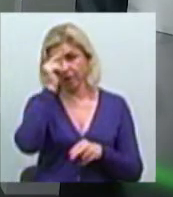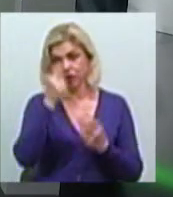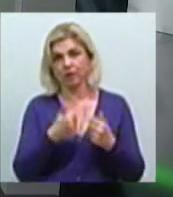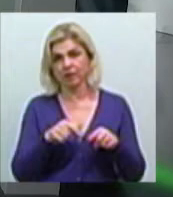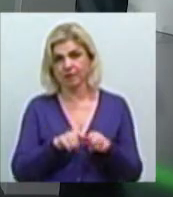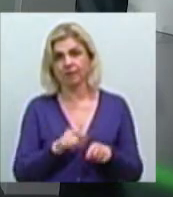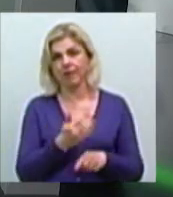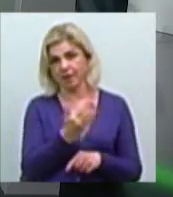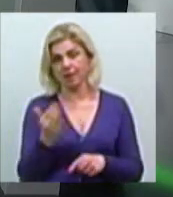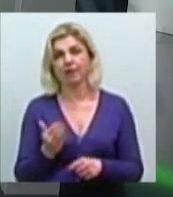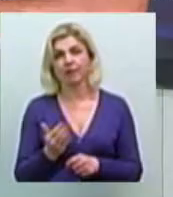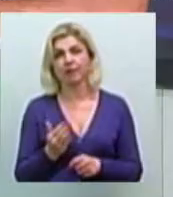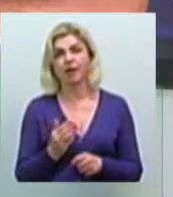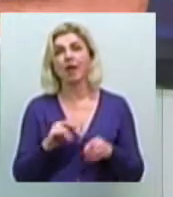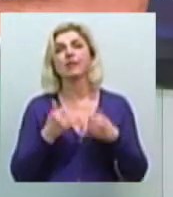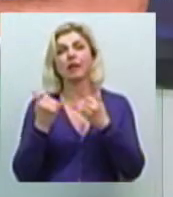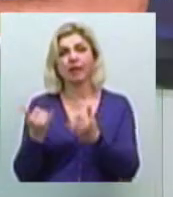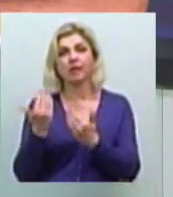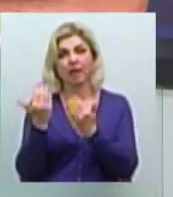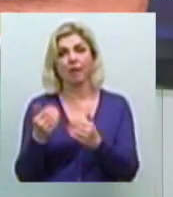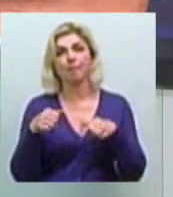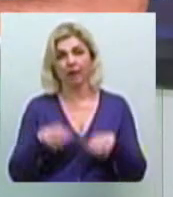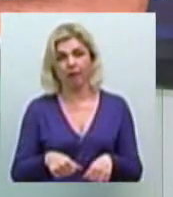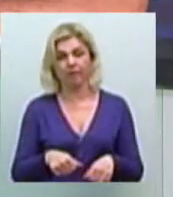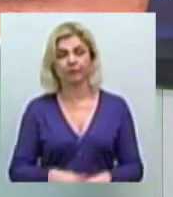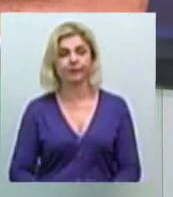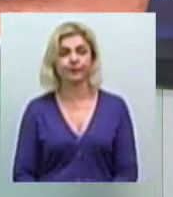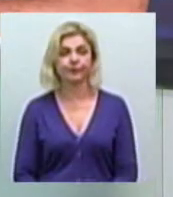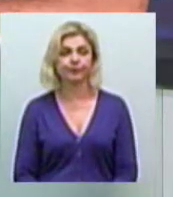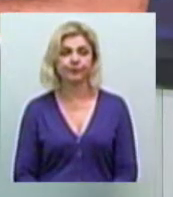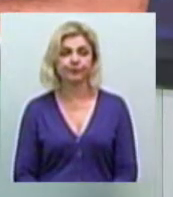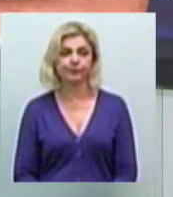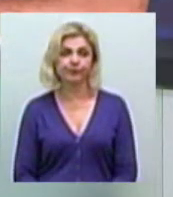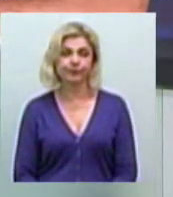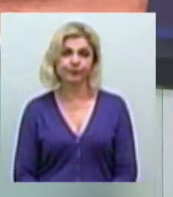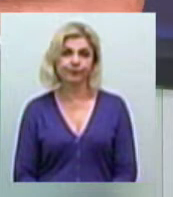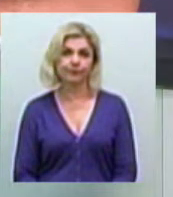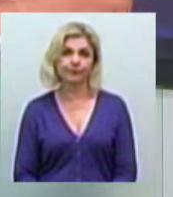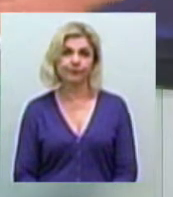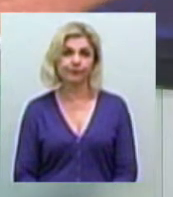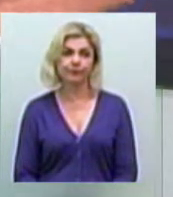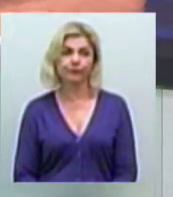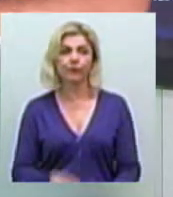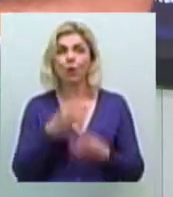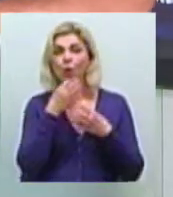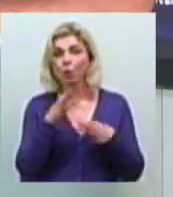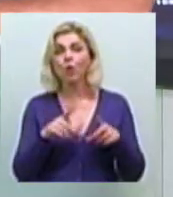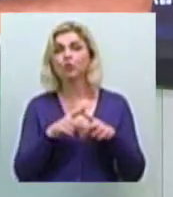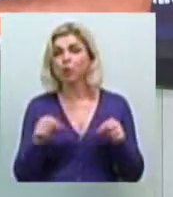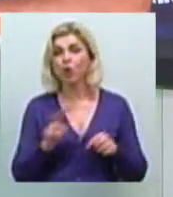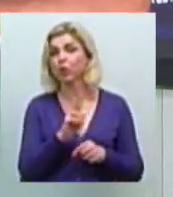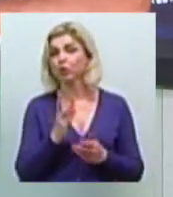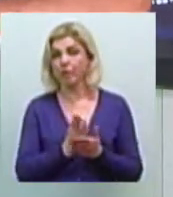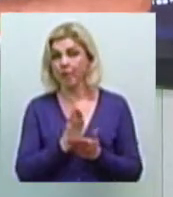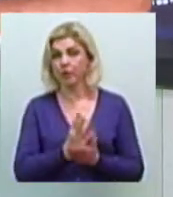їх надання адмінправ цим людинам, які будуть вносити дані. Тобто будь-яка школа, яка має